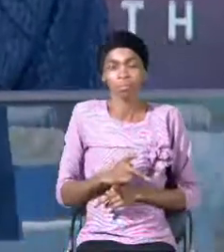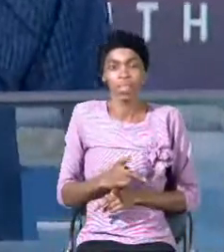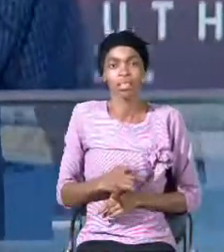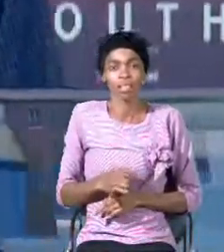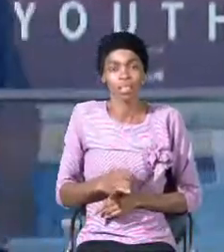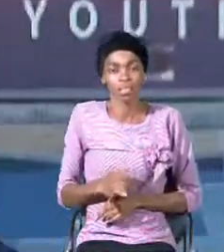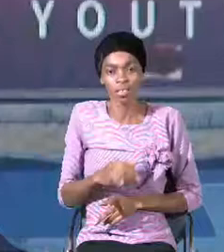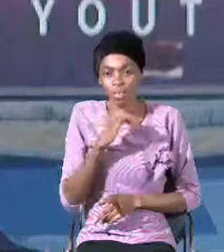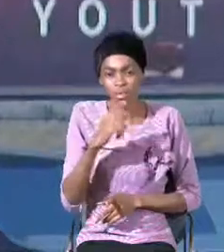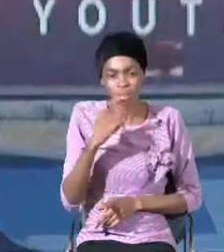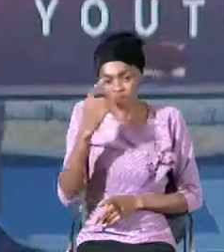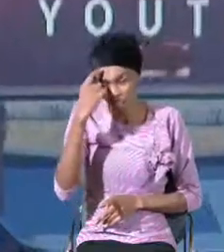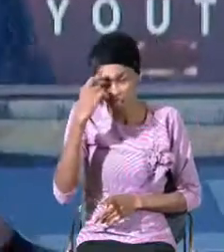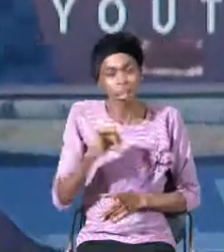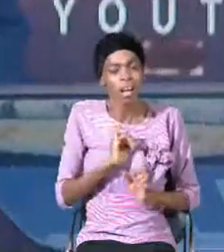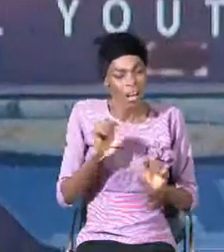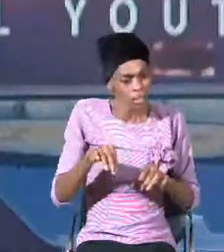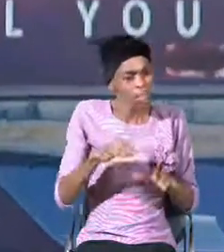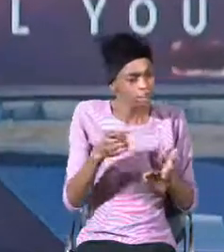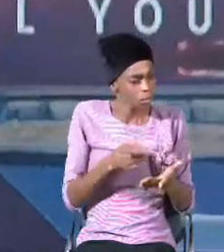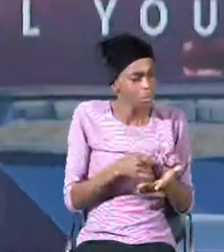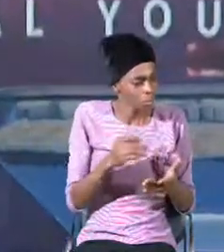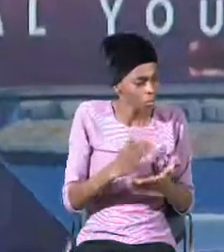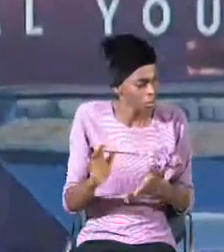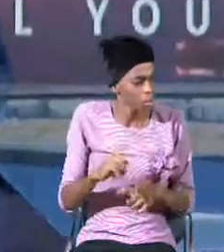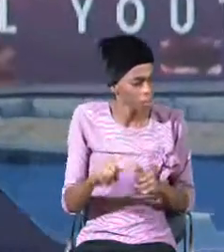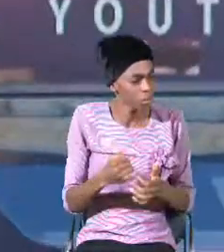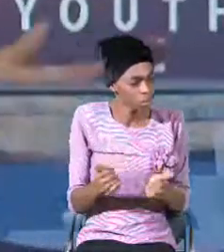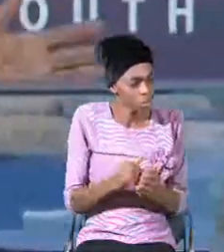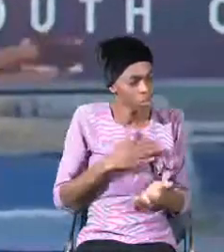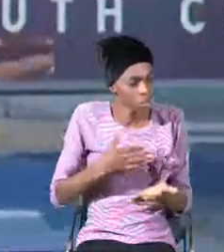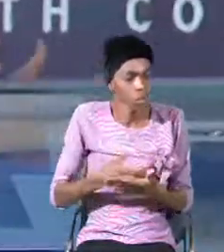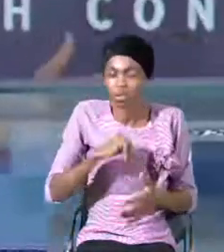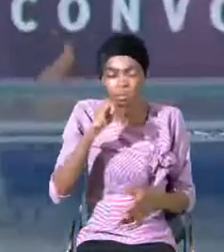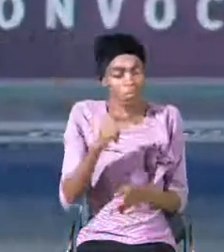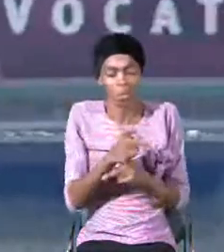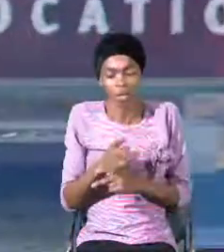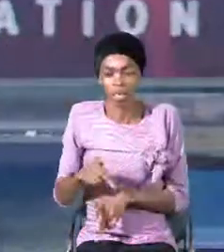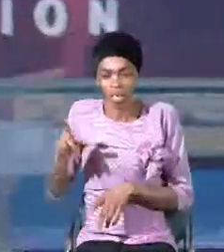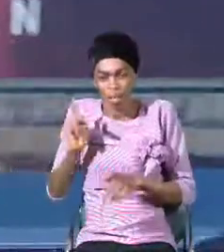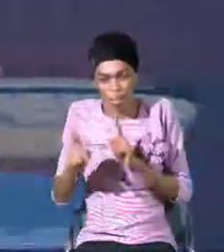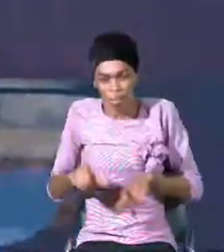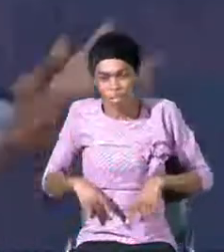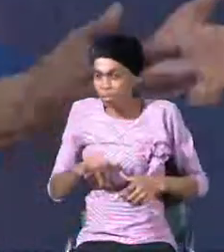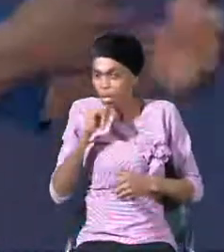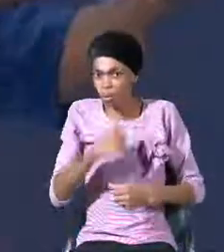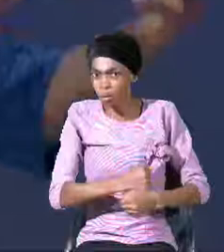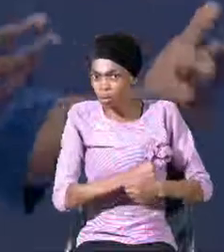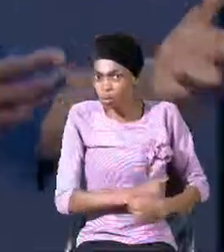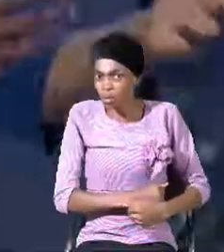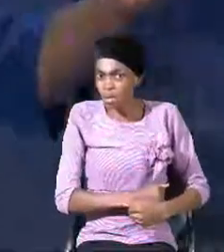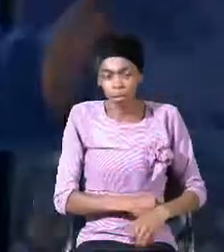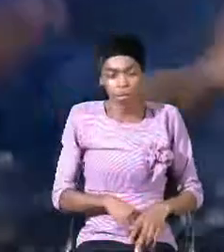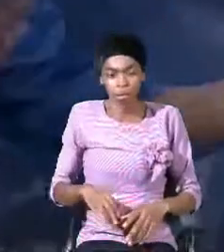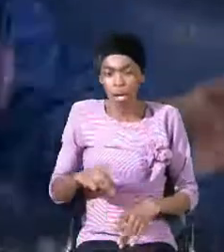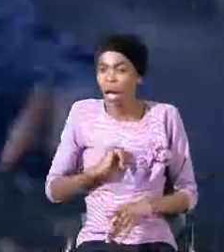sont mauvaises. Je peux faire quelque chose par ma richesse. Ça, c'est pas mon problème. La vie des gens ne sont pas sécurité.